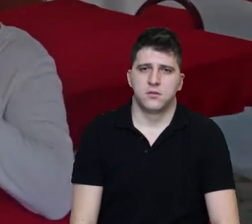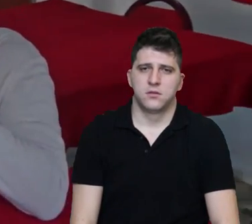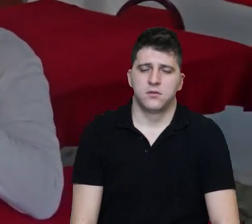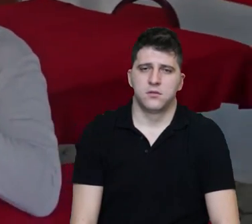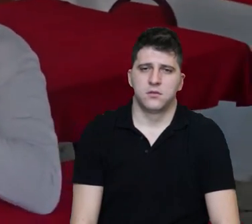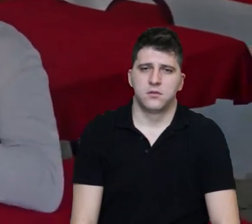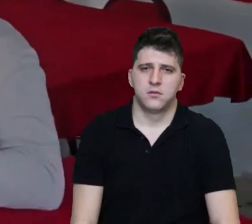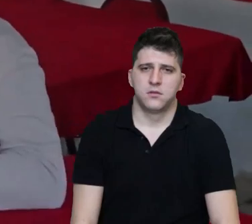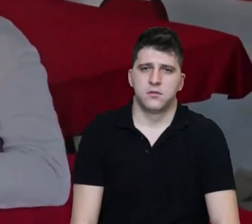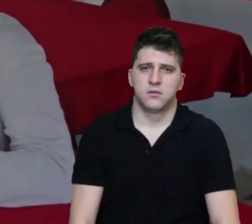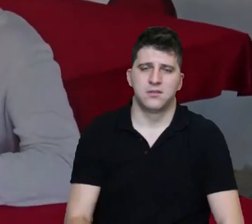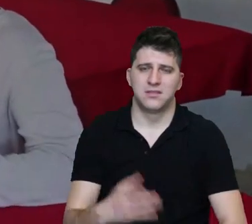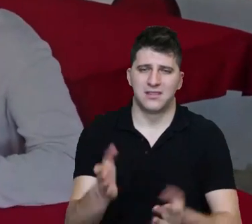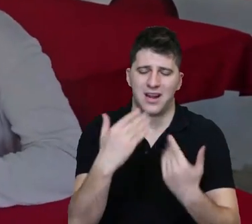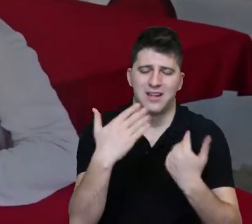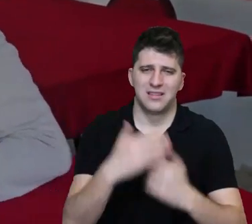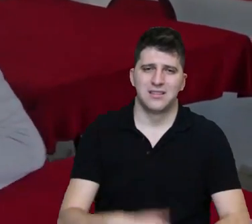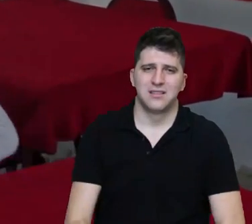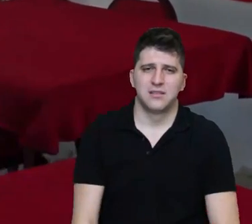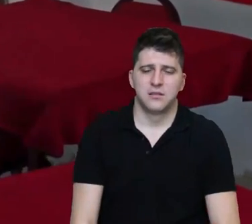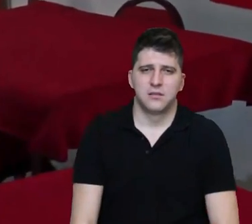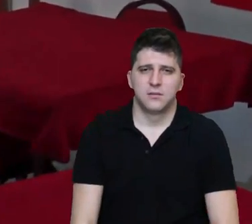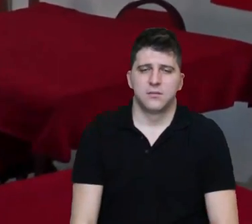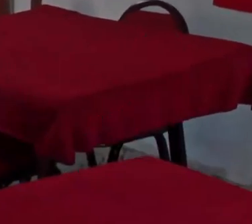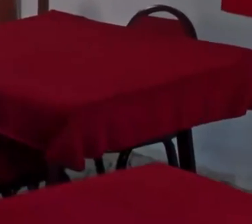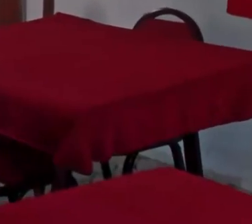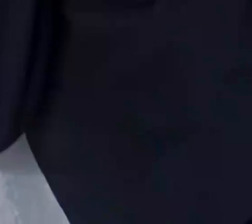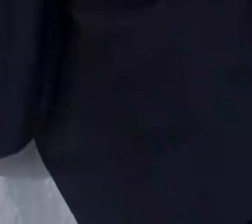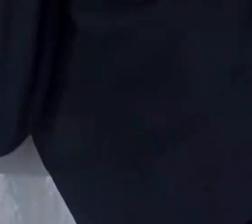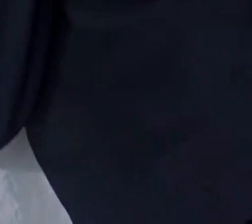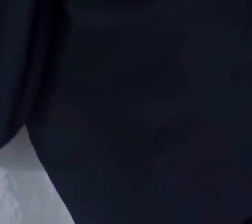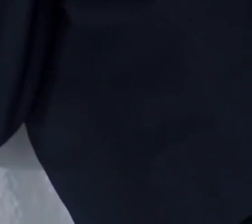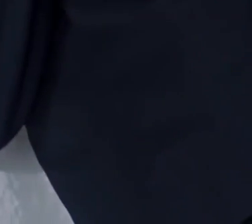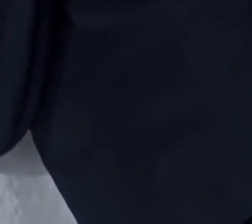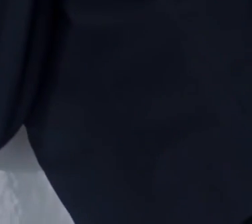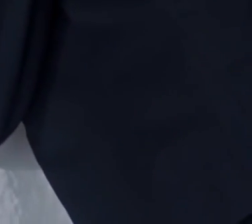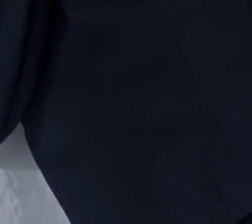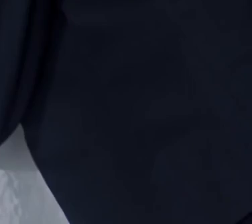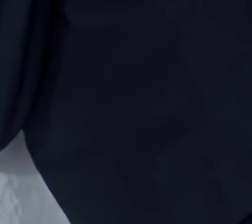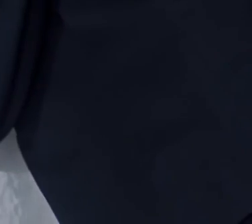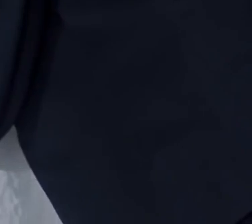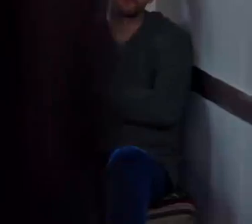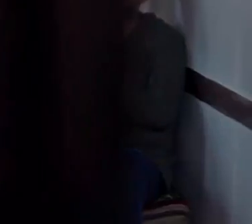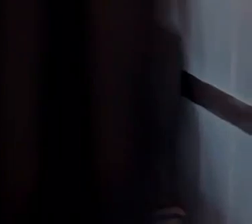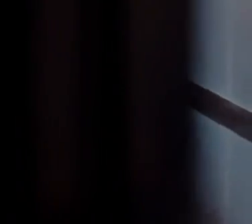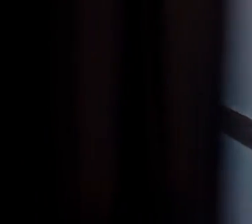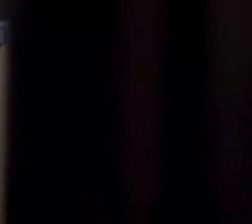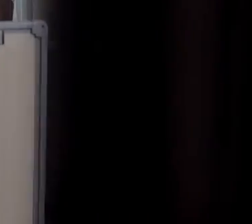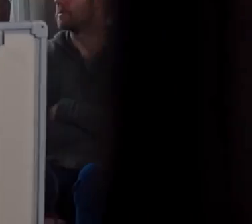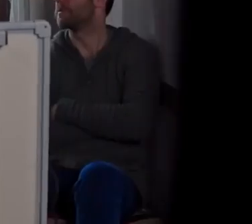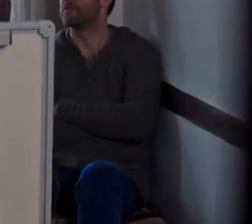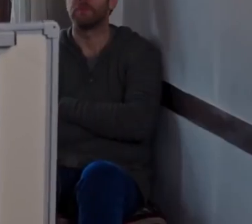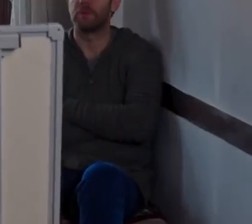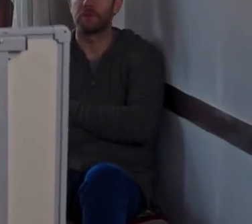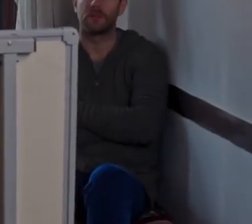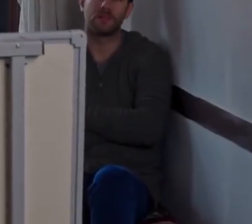yanaştı. Kalkan orada. Asil elinde çayla kalktı. Hisar konağına geçildi. Oral menü